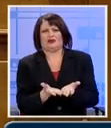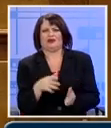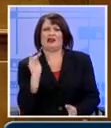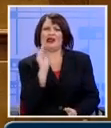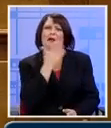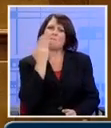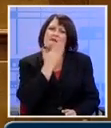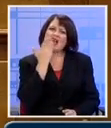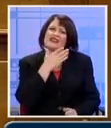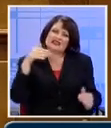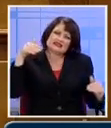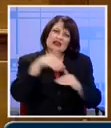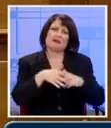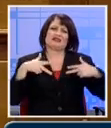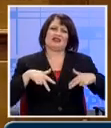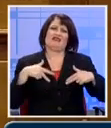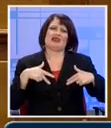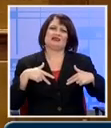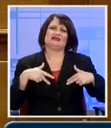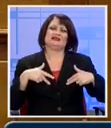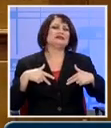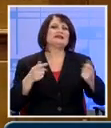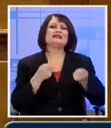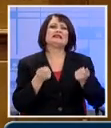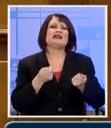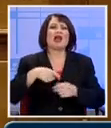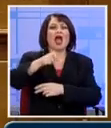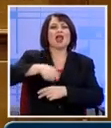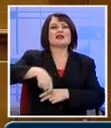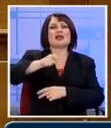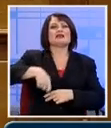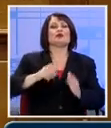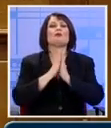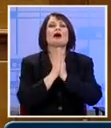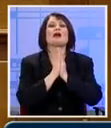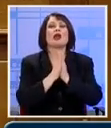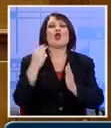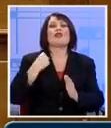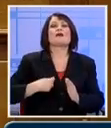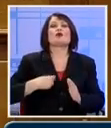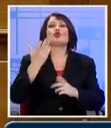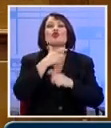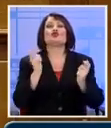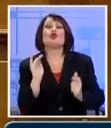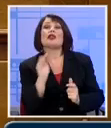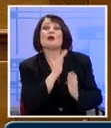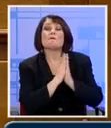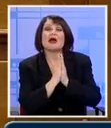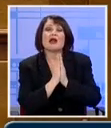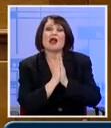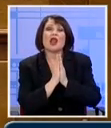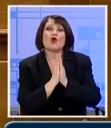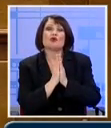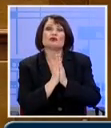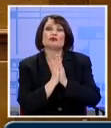καλέσετε τους μαθητές να ρίξουν την κυβέρνηση, κάνοντας μάλιστα στον αγιασμό το φετινό έκκληση και στα παιδιά του Δημοτικού. Ούτε και αυτή η